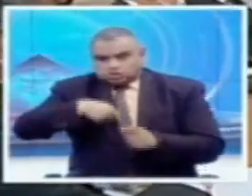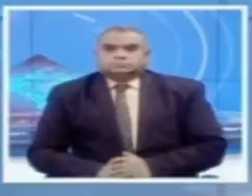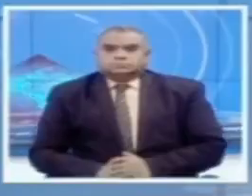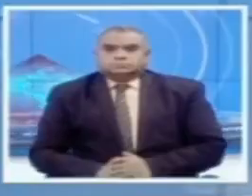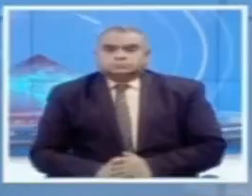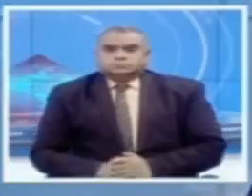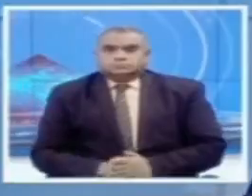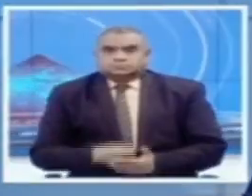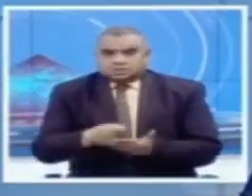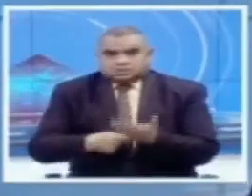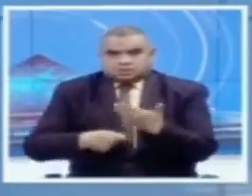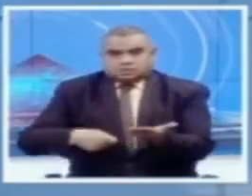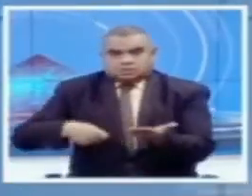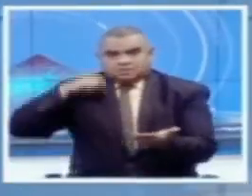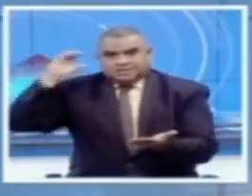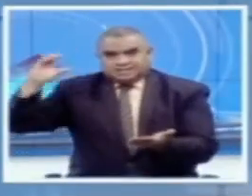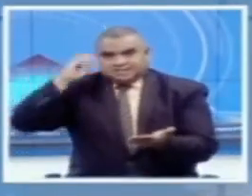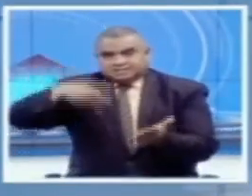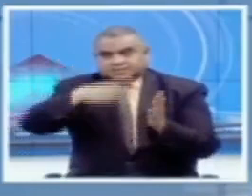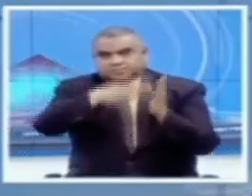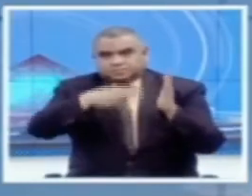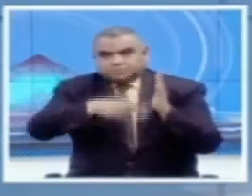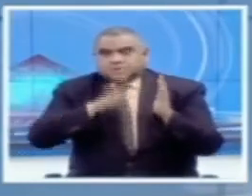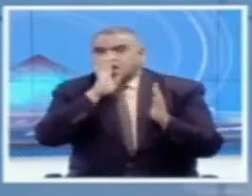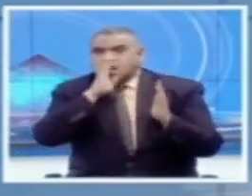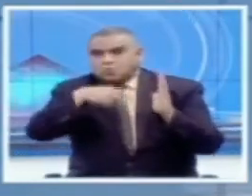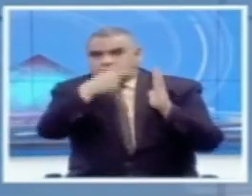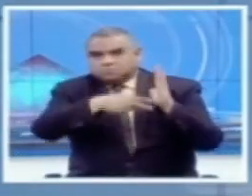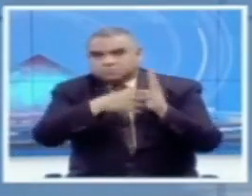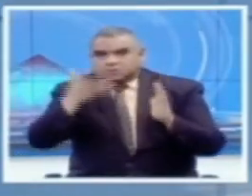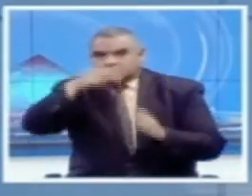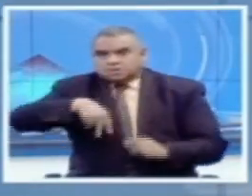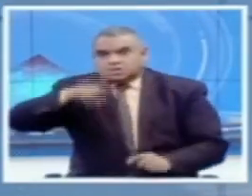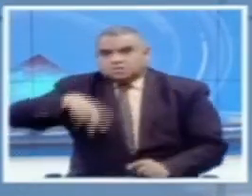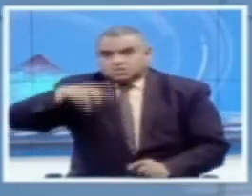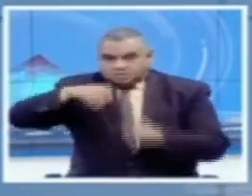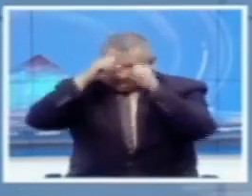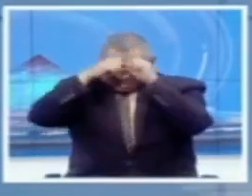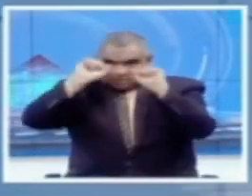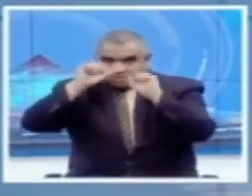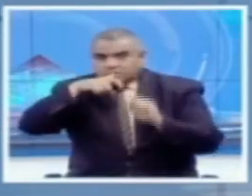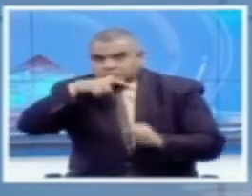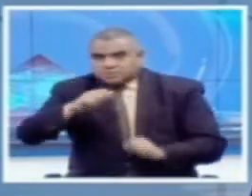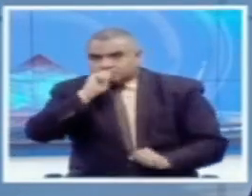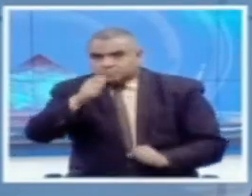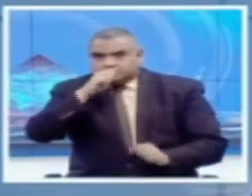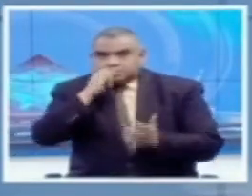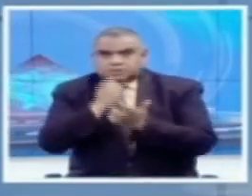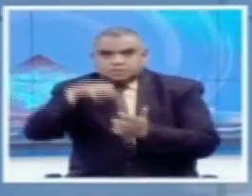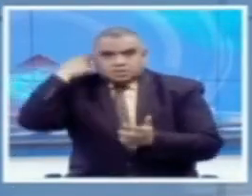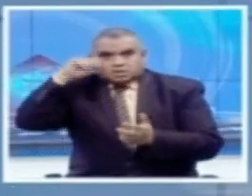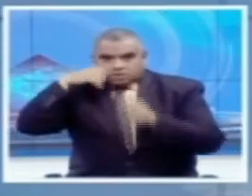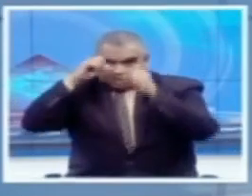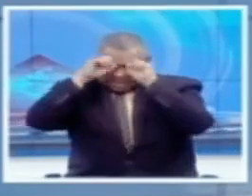الشيخ. تسلم الرئيس عبد الفتاح السيسي أوراق اعتماد 18 سفيرا جديدا، وصرح المتحدث الرسمي باسم